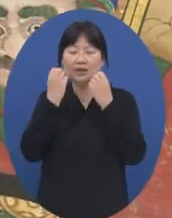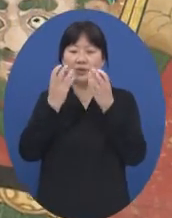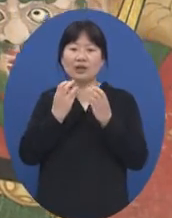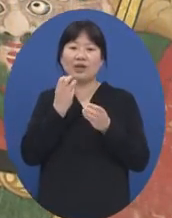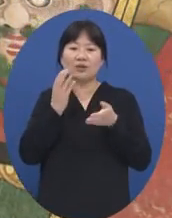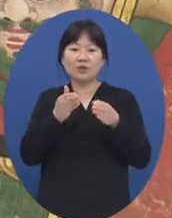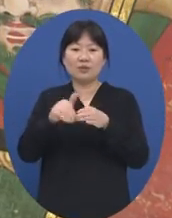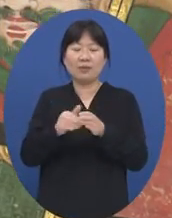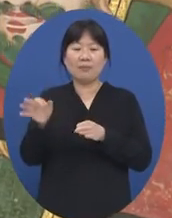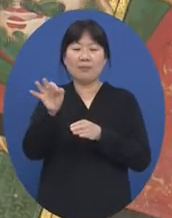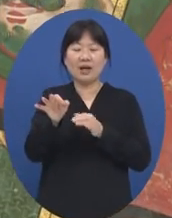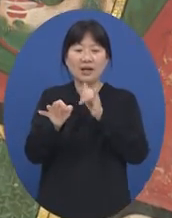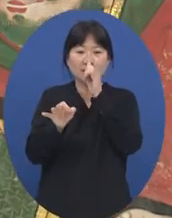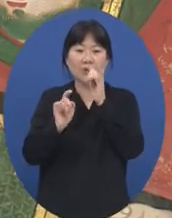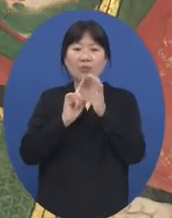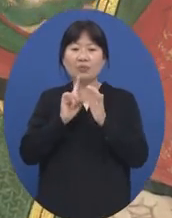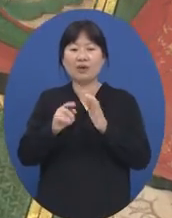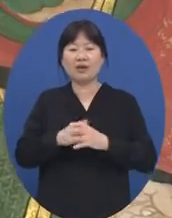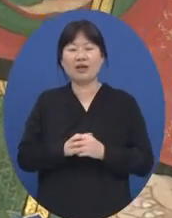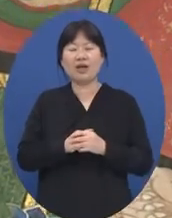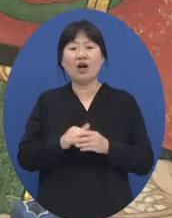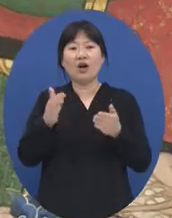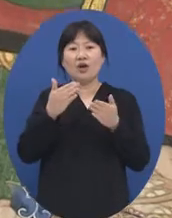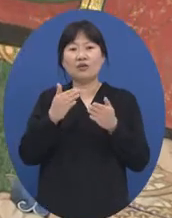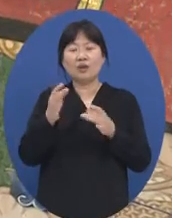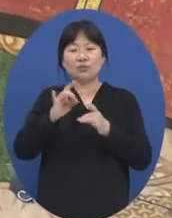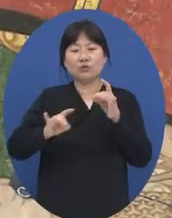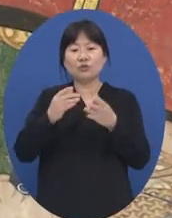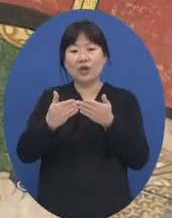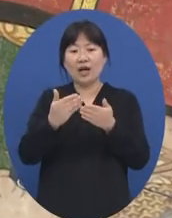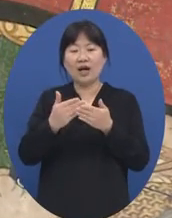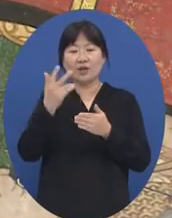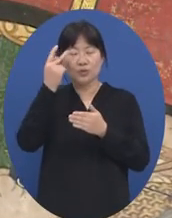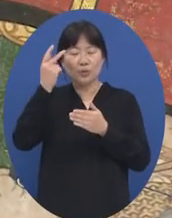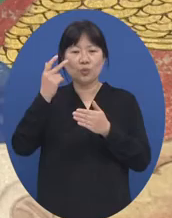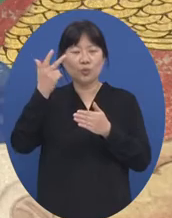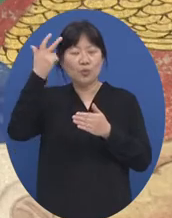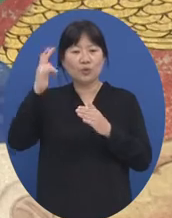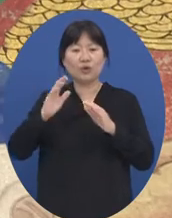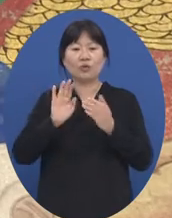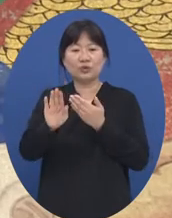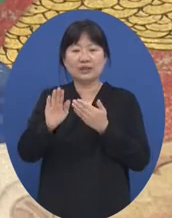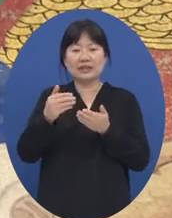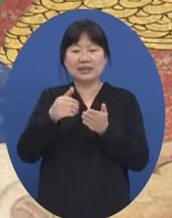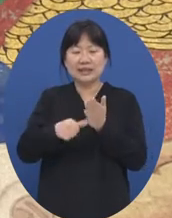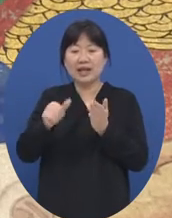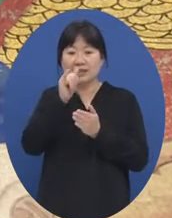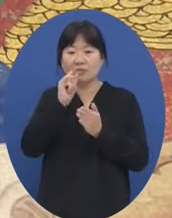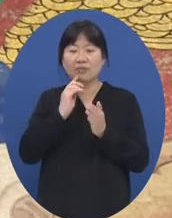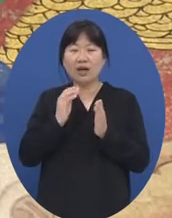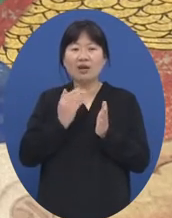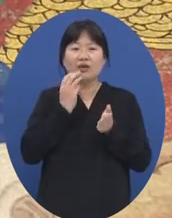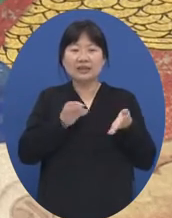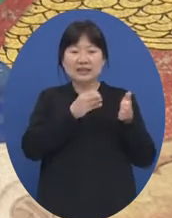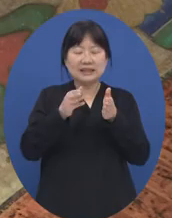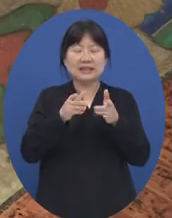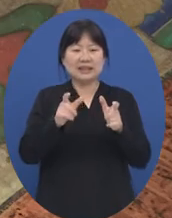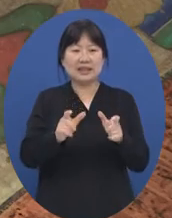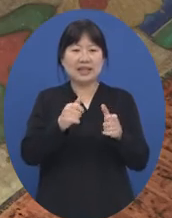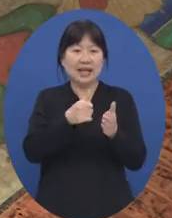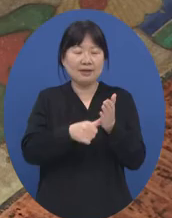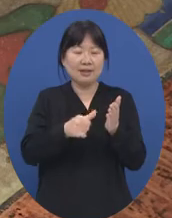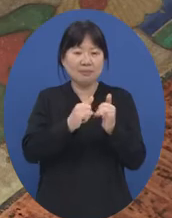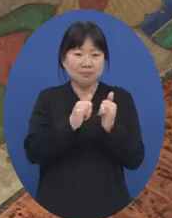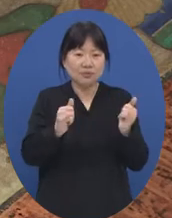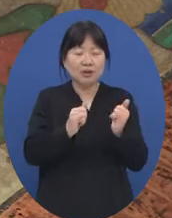올렸습니다 4,000원이 등교를 수원 힘들더라도 조선 후기 양식입니다 그 뭐야 그 아픔과